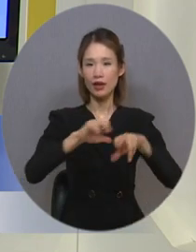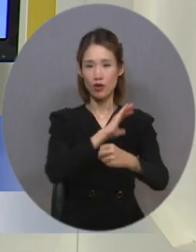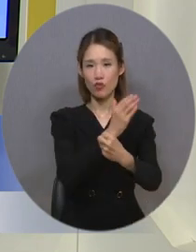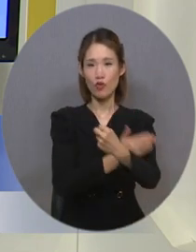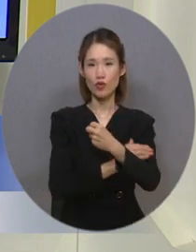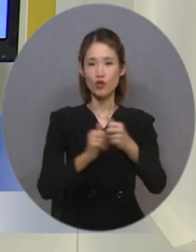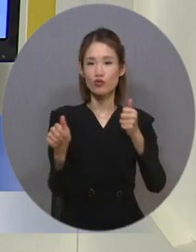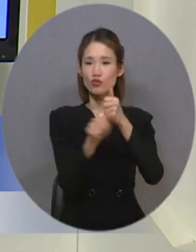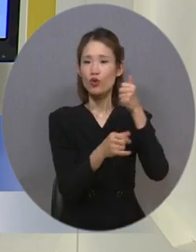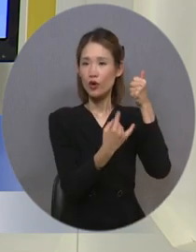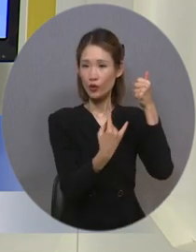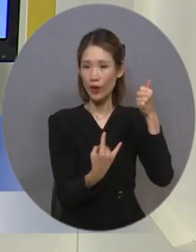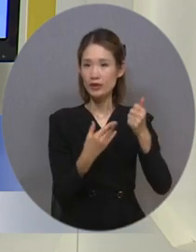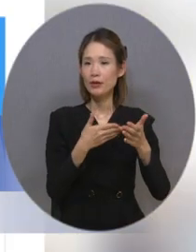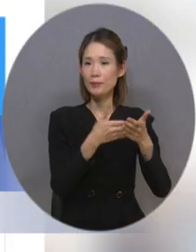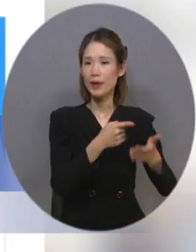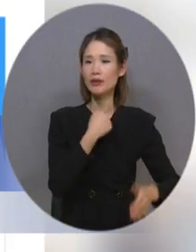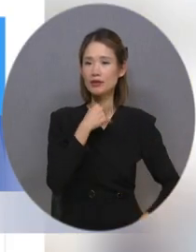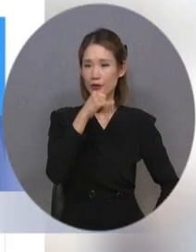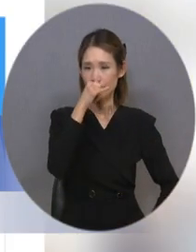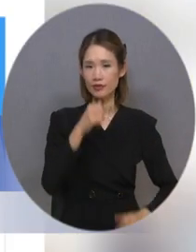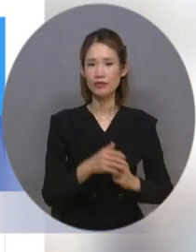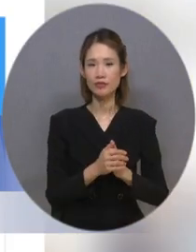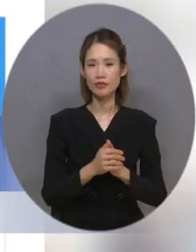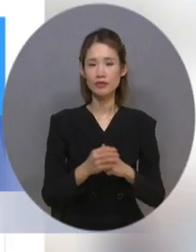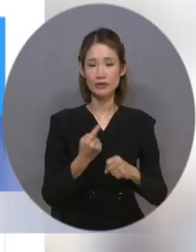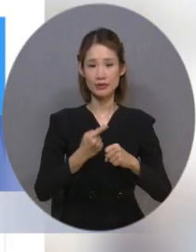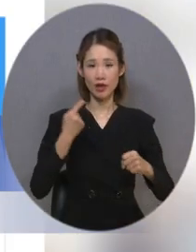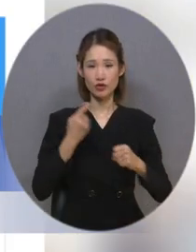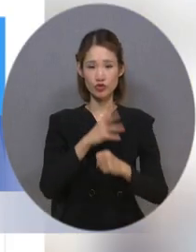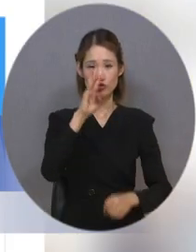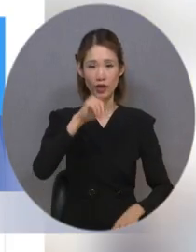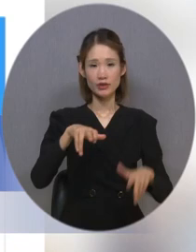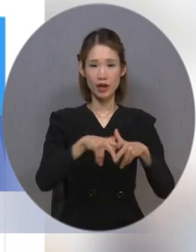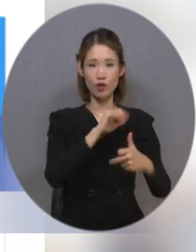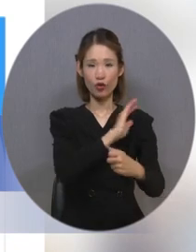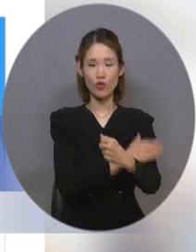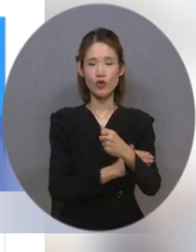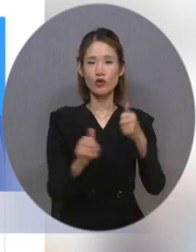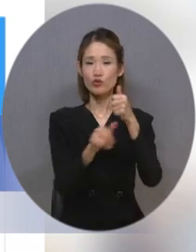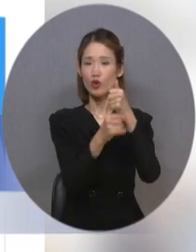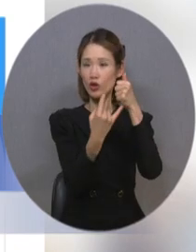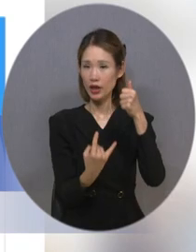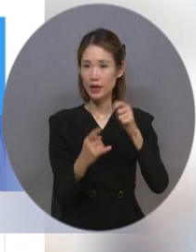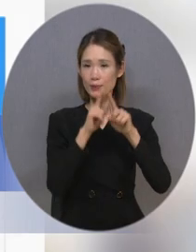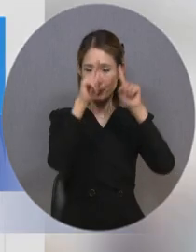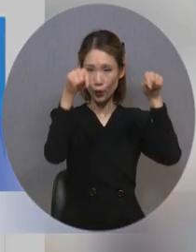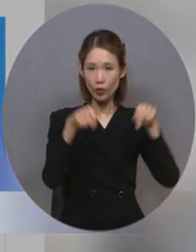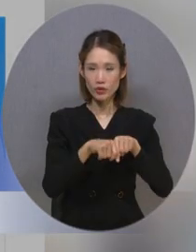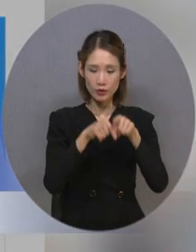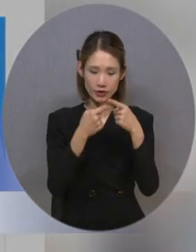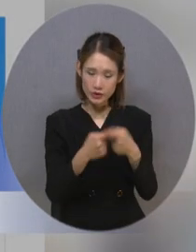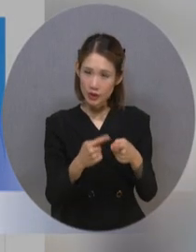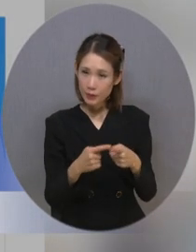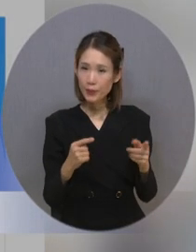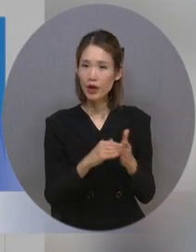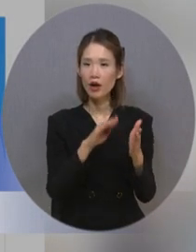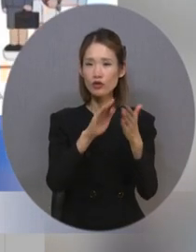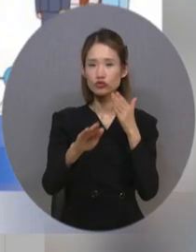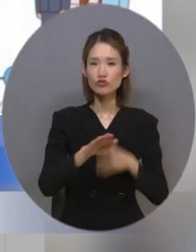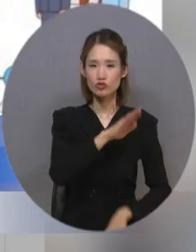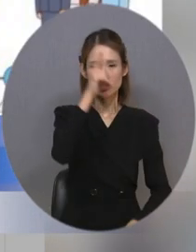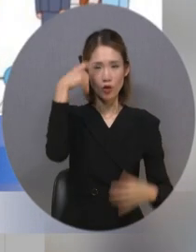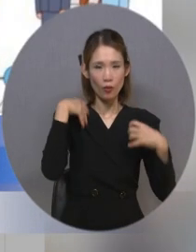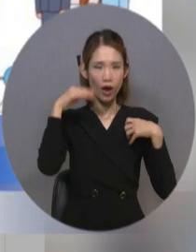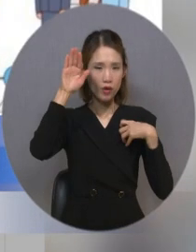권리위원회에 제출한 바 있는데요 지난해 UN 장애인 권리위원회는이 보고서를 심의한 후 우리 정부가